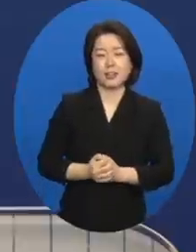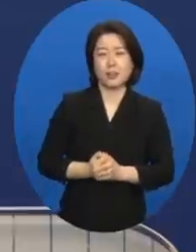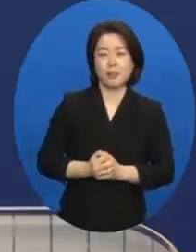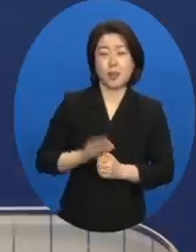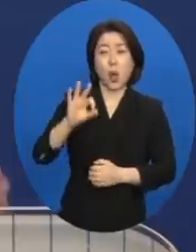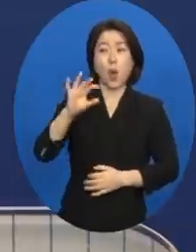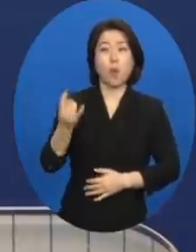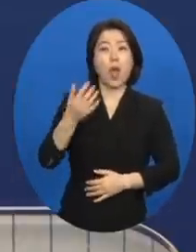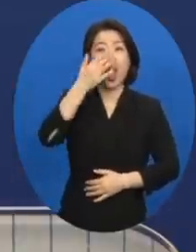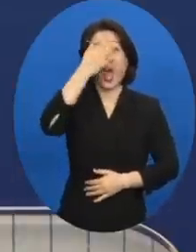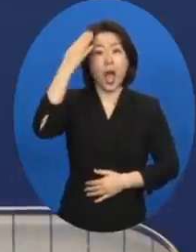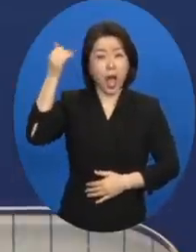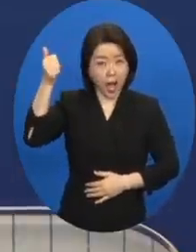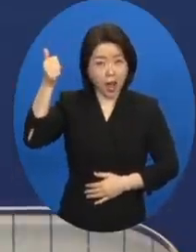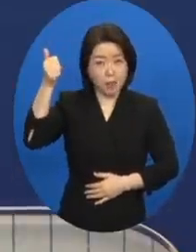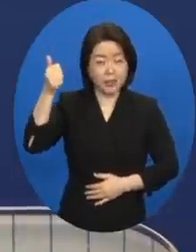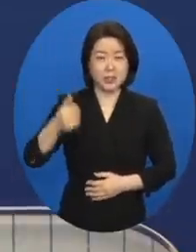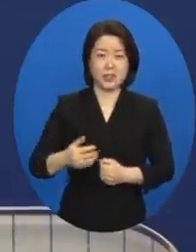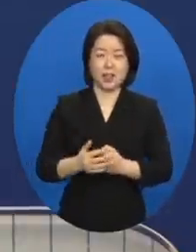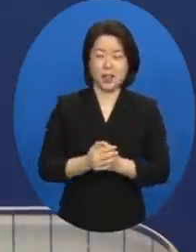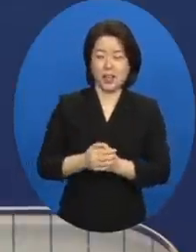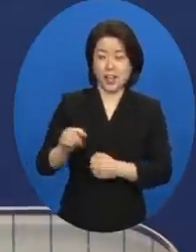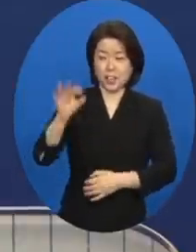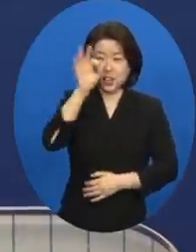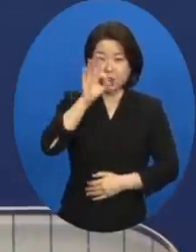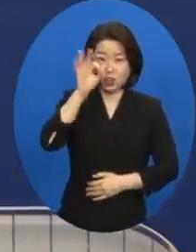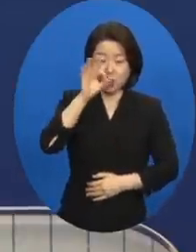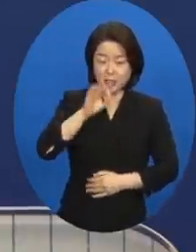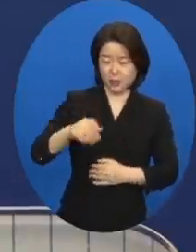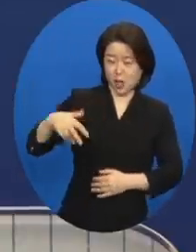외할아버지가 그 돼지